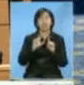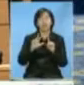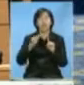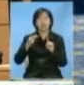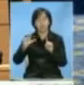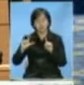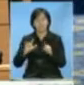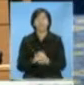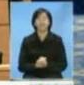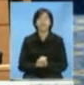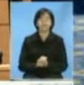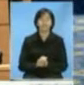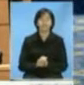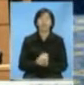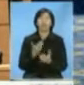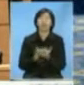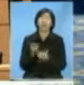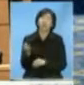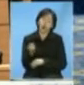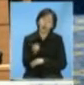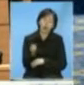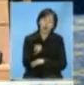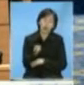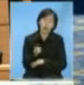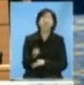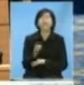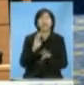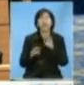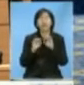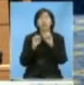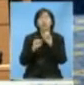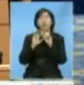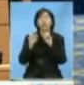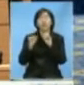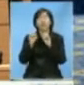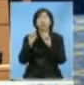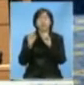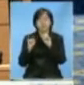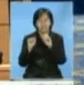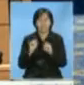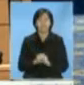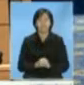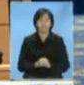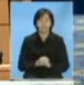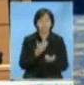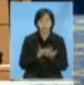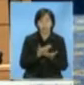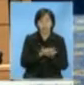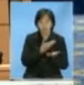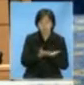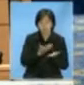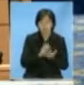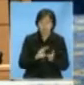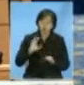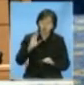มื่นล้านบาทนะครับซึ่งน้อยมากเพียงร้อยละ 0.5 เท่านั้นนะครับรายจ่ายเงิน